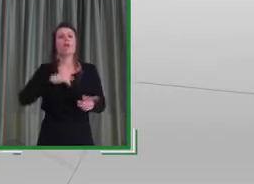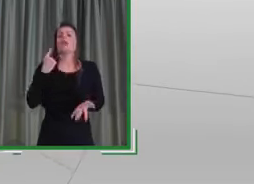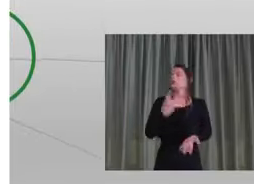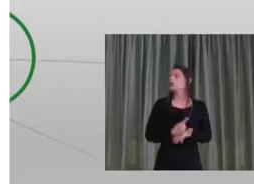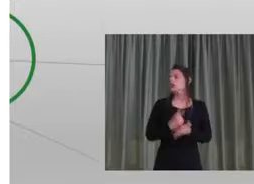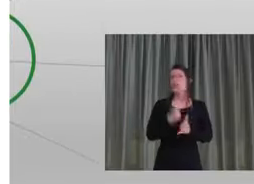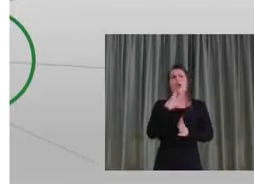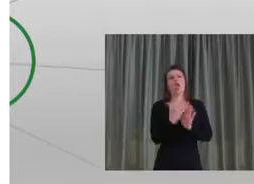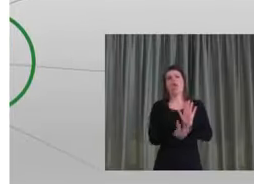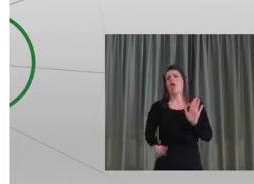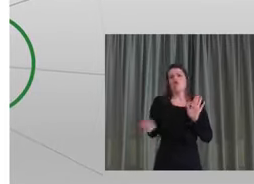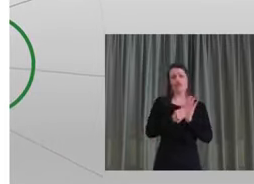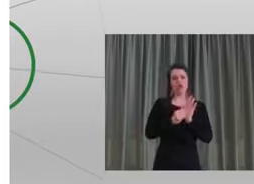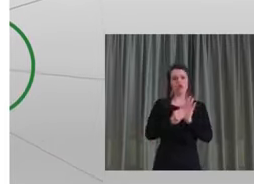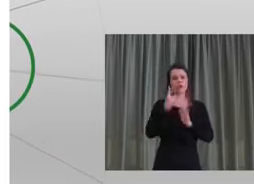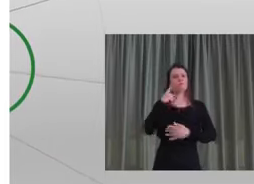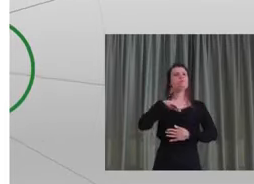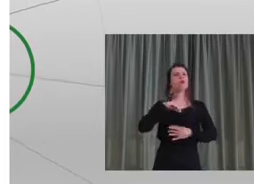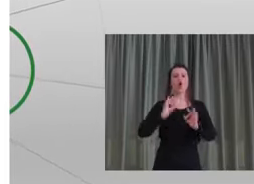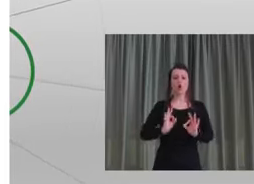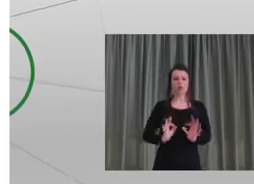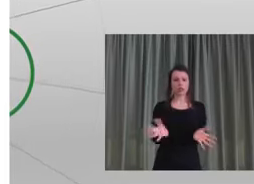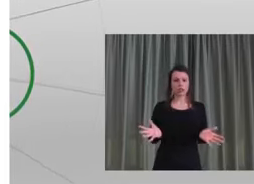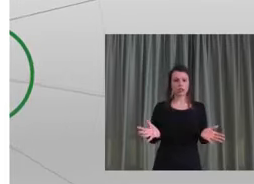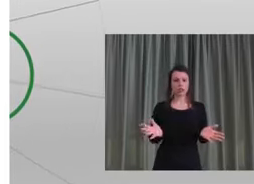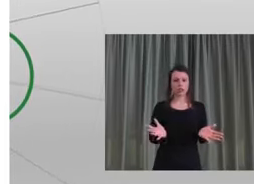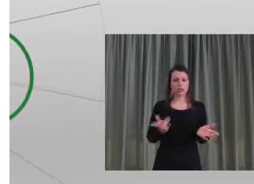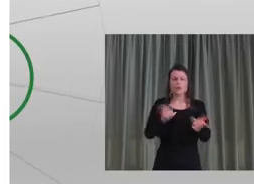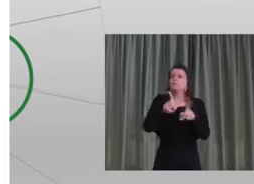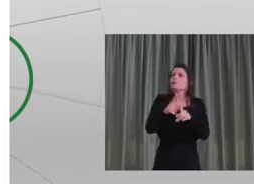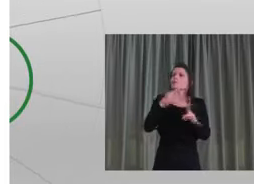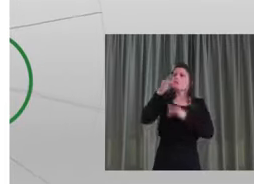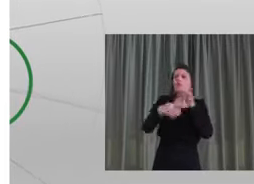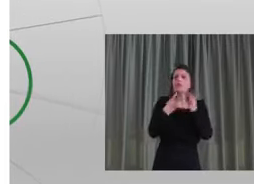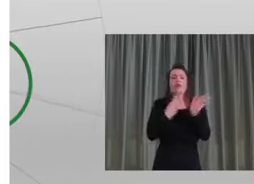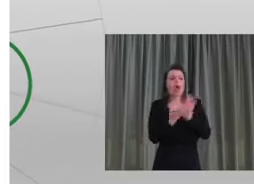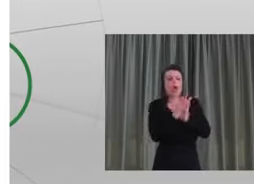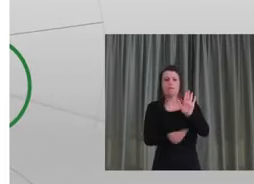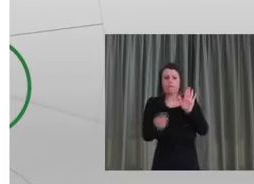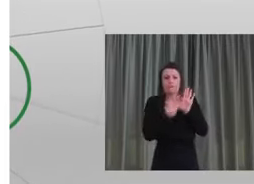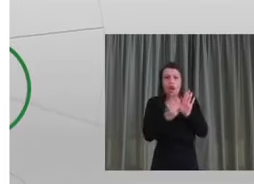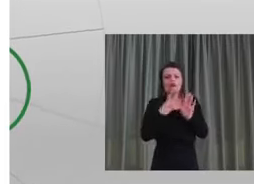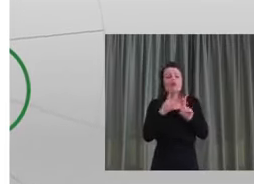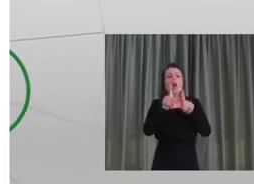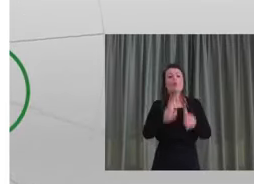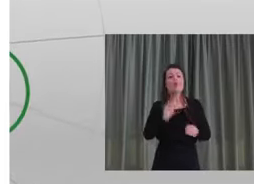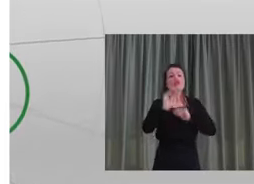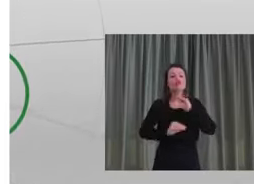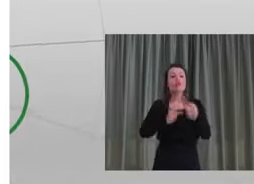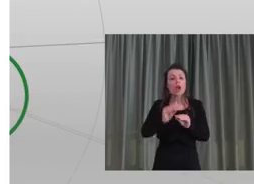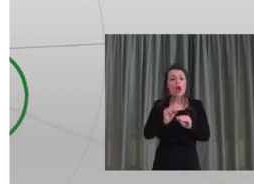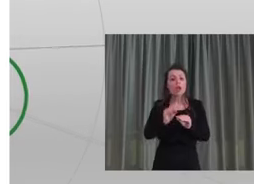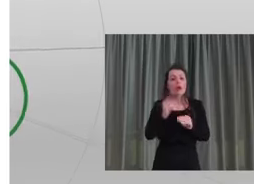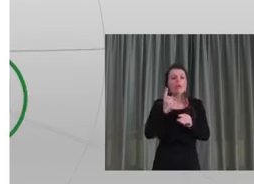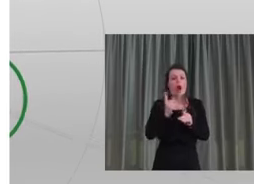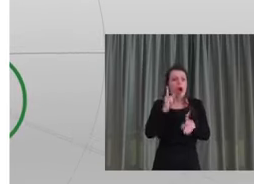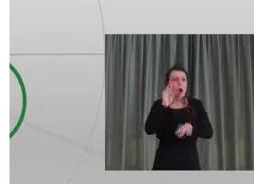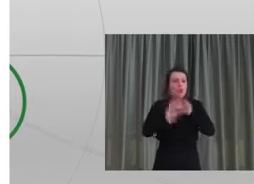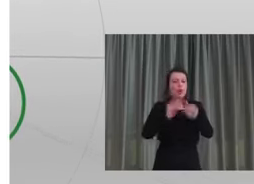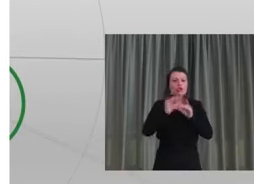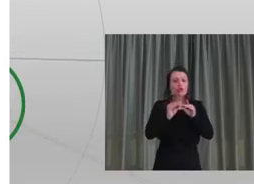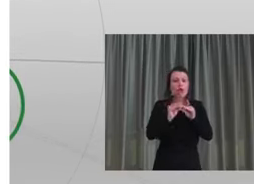compilare il questionario questionario che va compilato in continuazione anche una volta al giorno